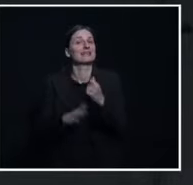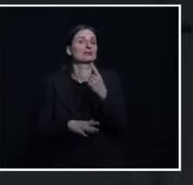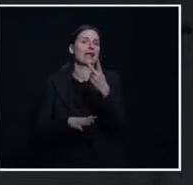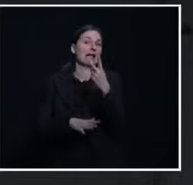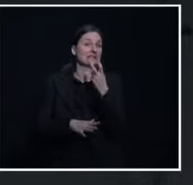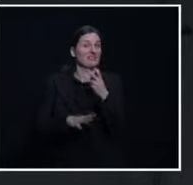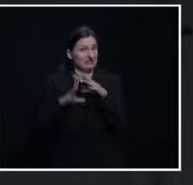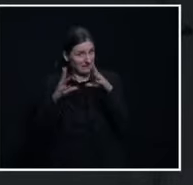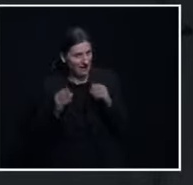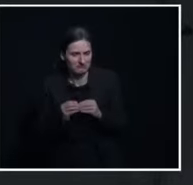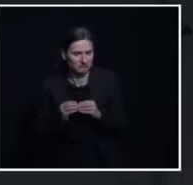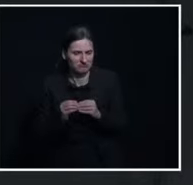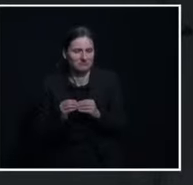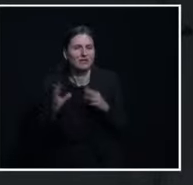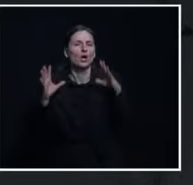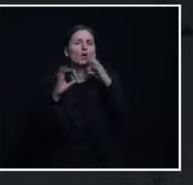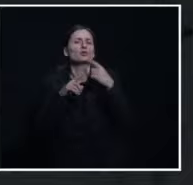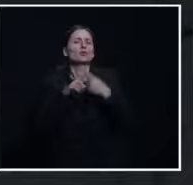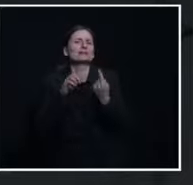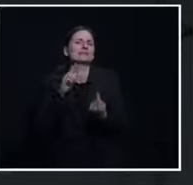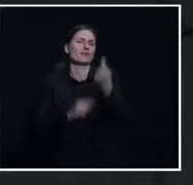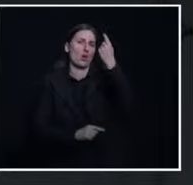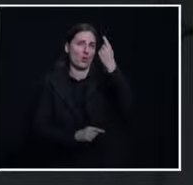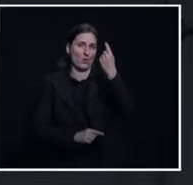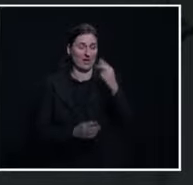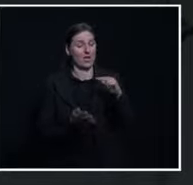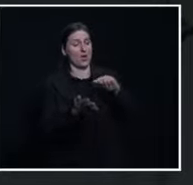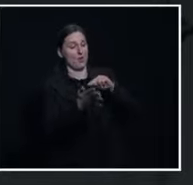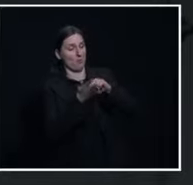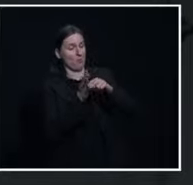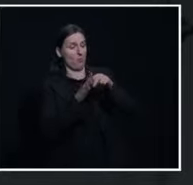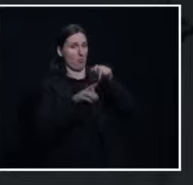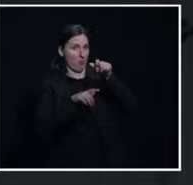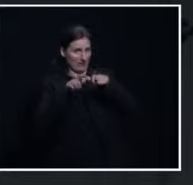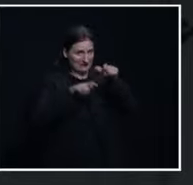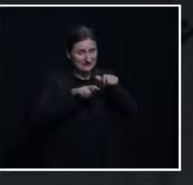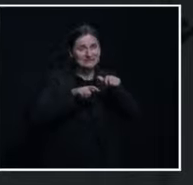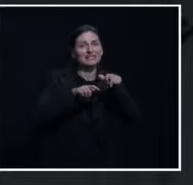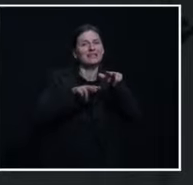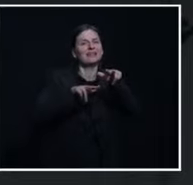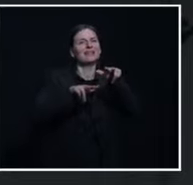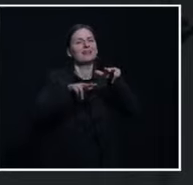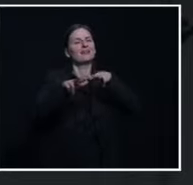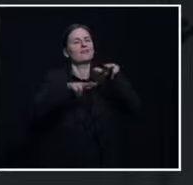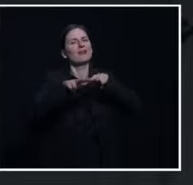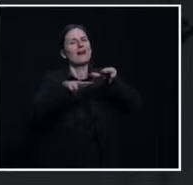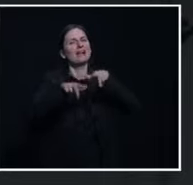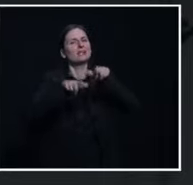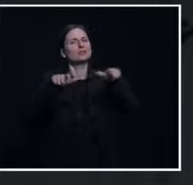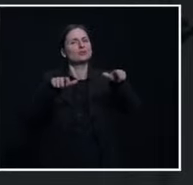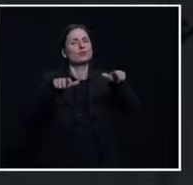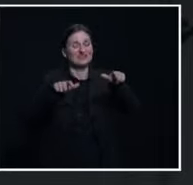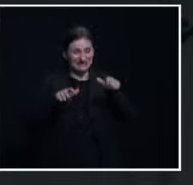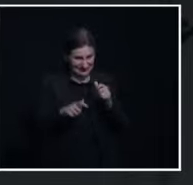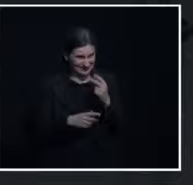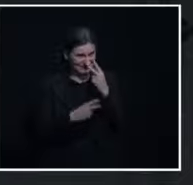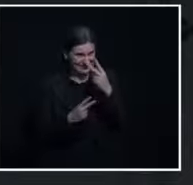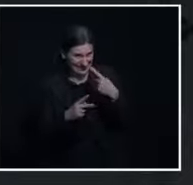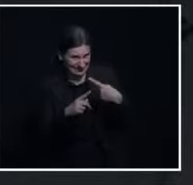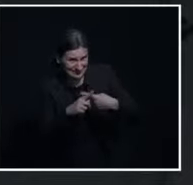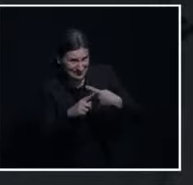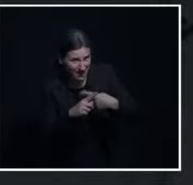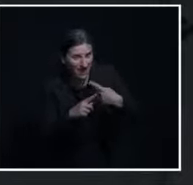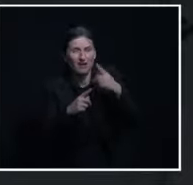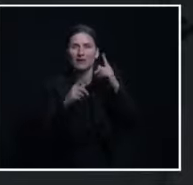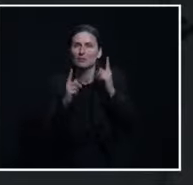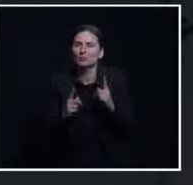höher. Es ist die Aufgabe der Politik und der gesamten Bürokratie, aufgrund solcher Zahlen sichtbare Zeichen